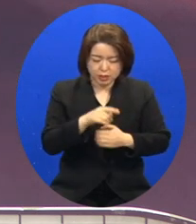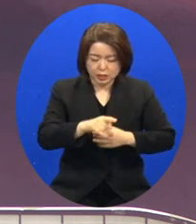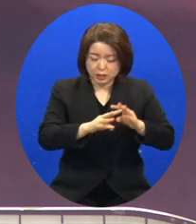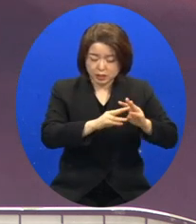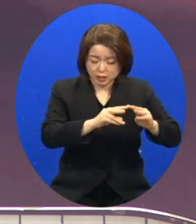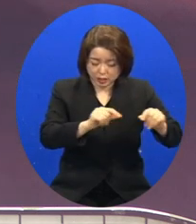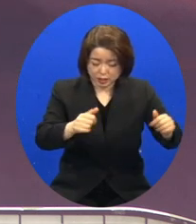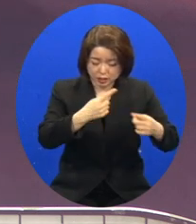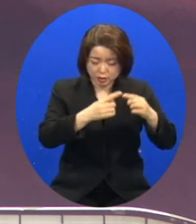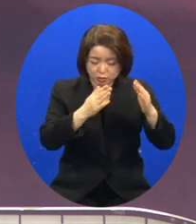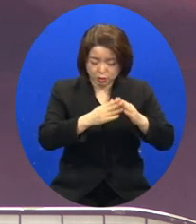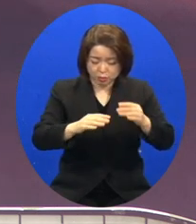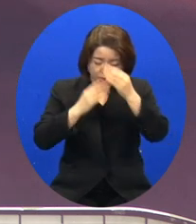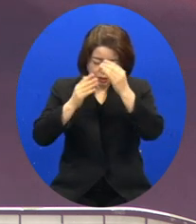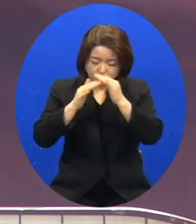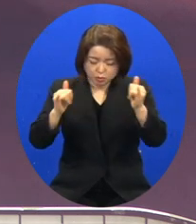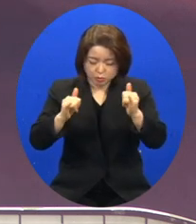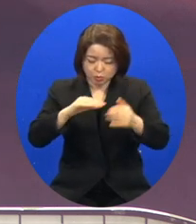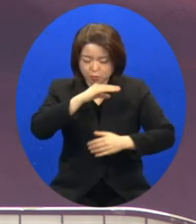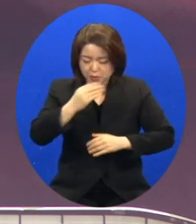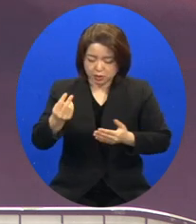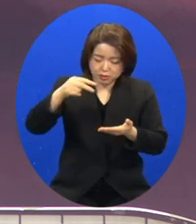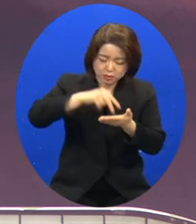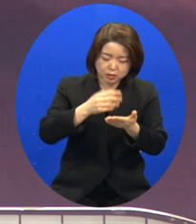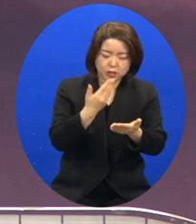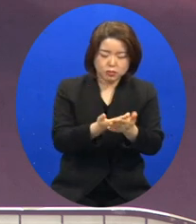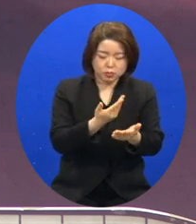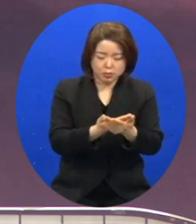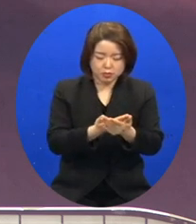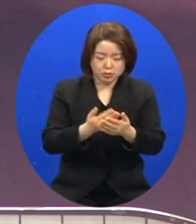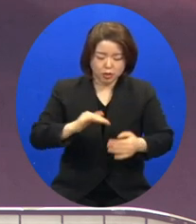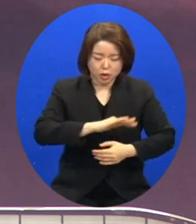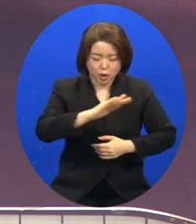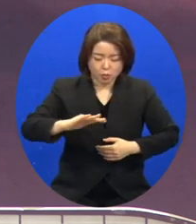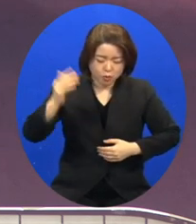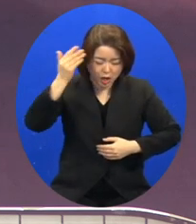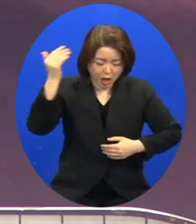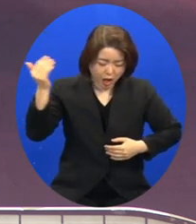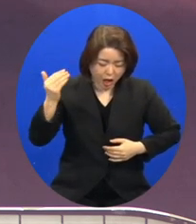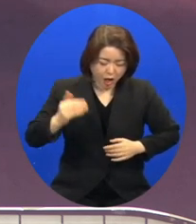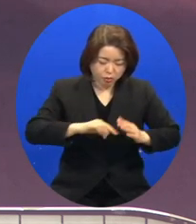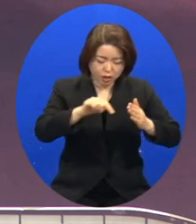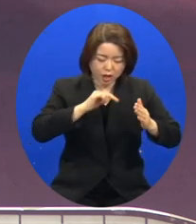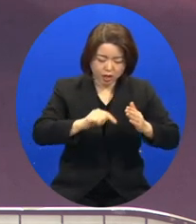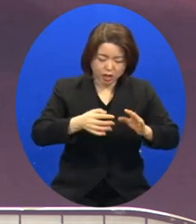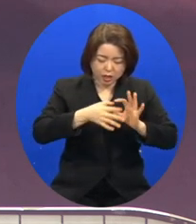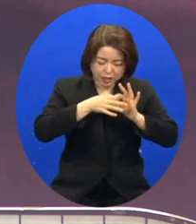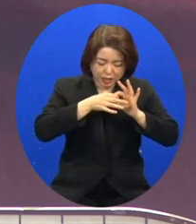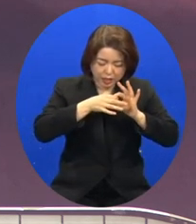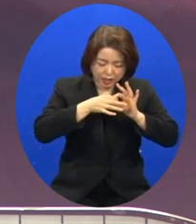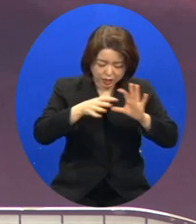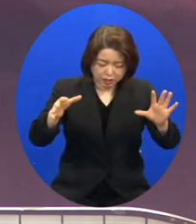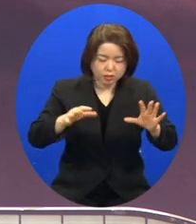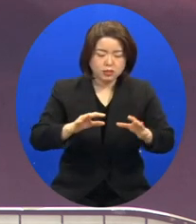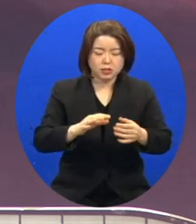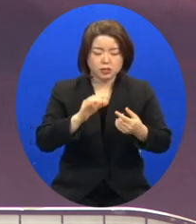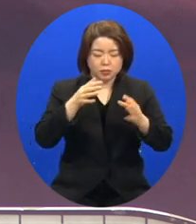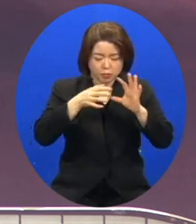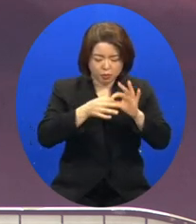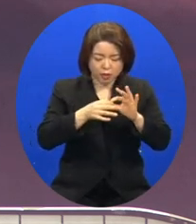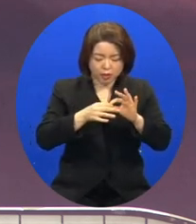교회와 성도들이 바로 서 워 지게 하소서 우리나라의 모든 깨어진 관계 될 중인 다